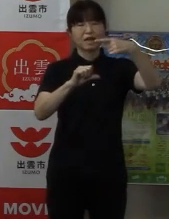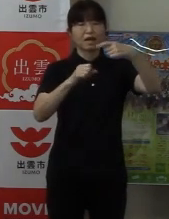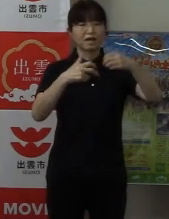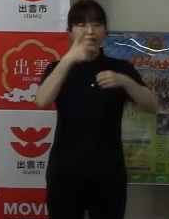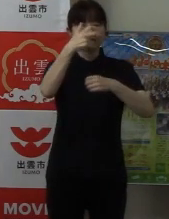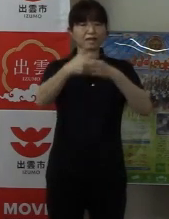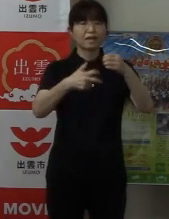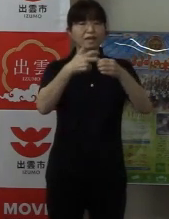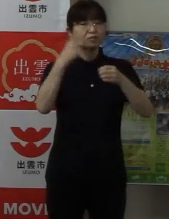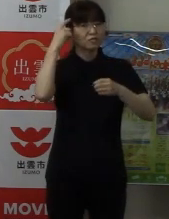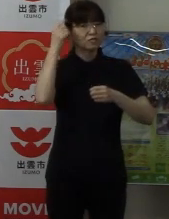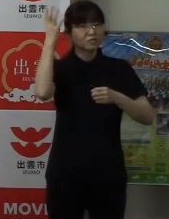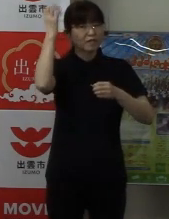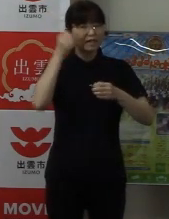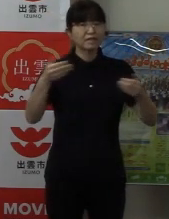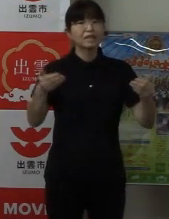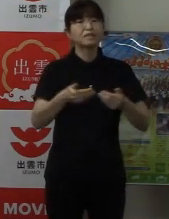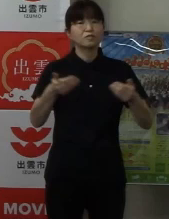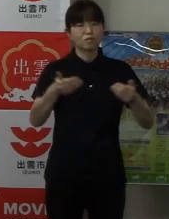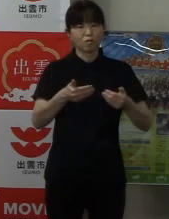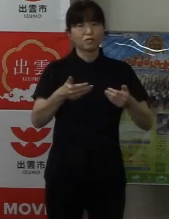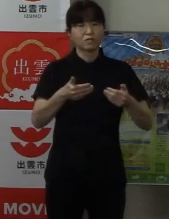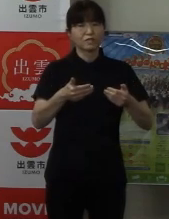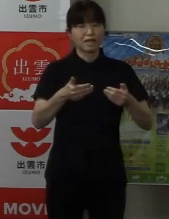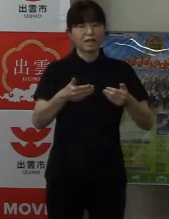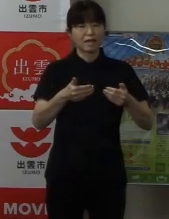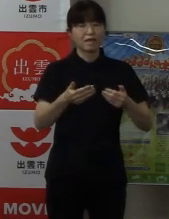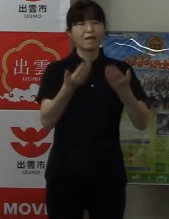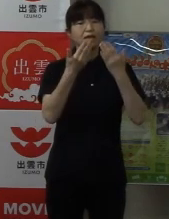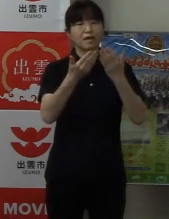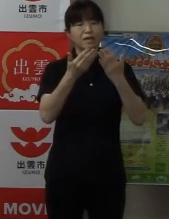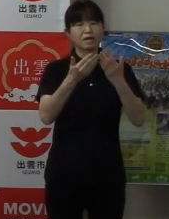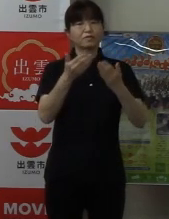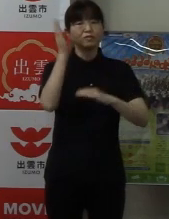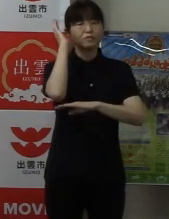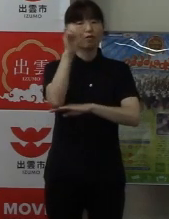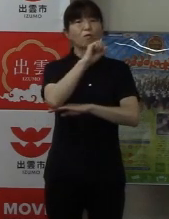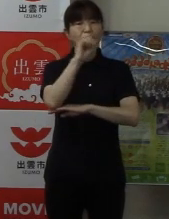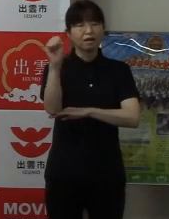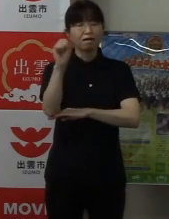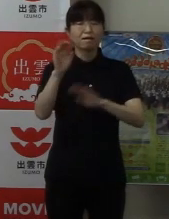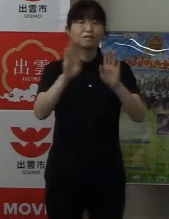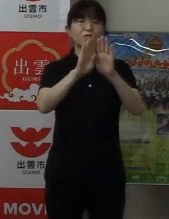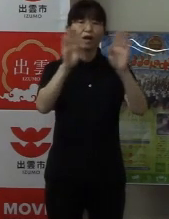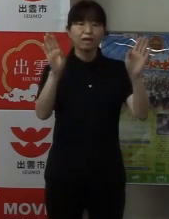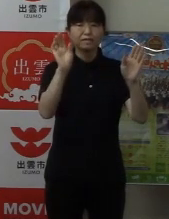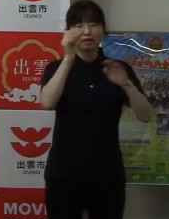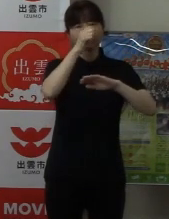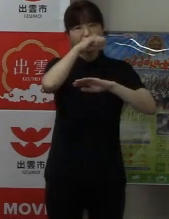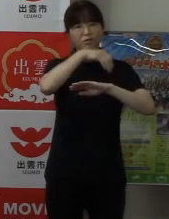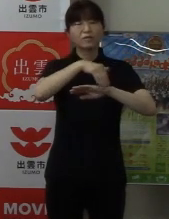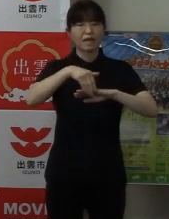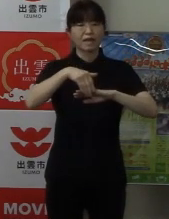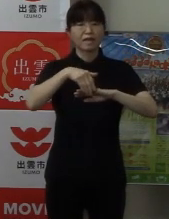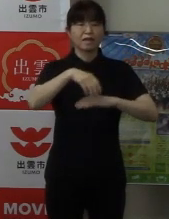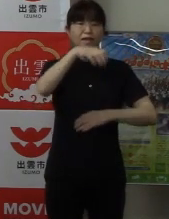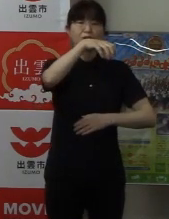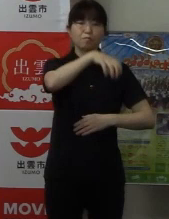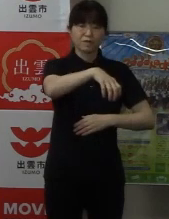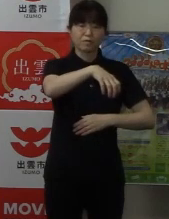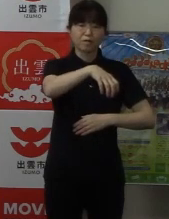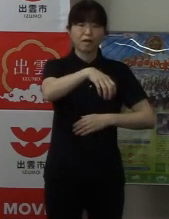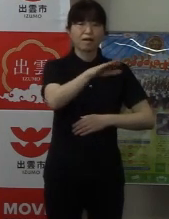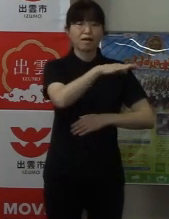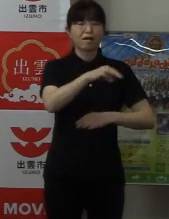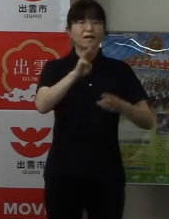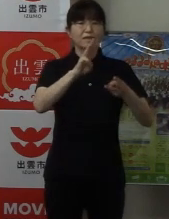周年の記念事業として生涯学習講座の開催も予定しております。これは場所は